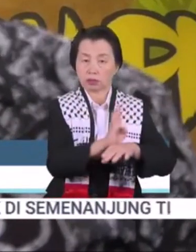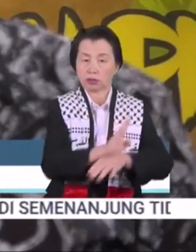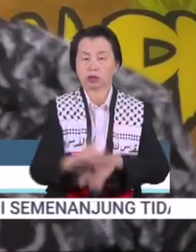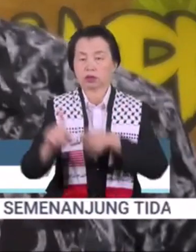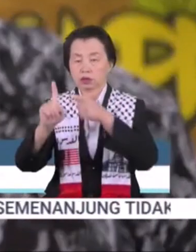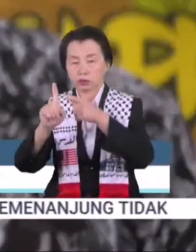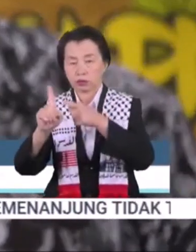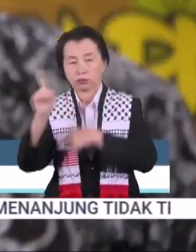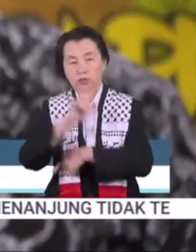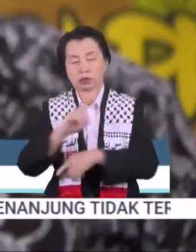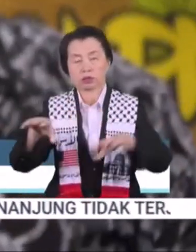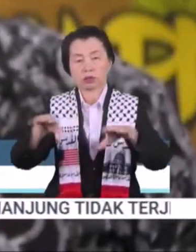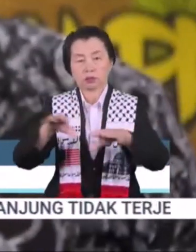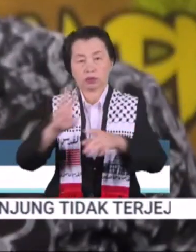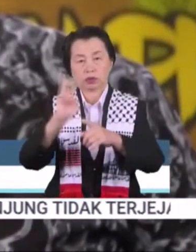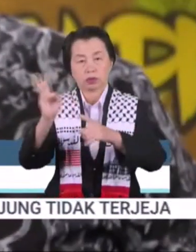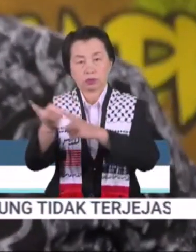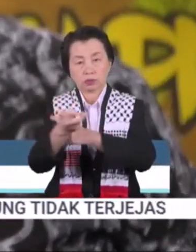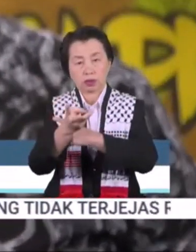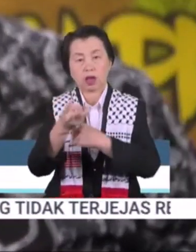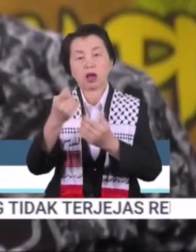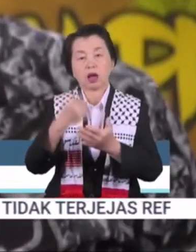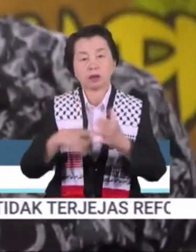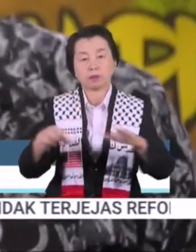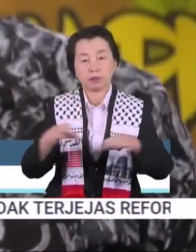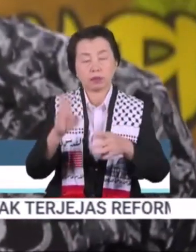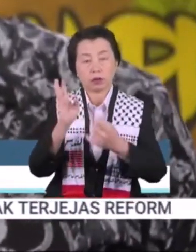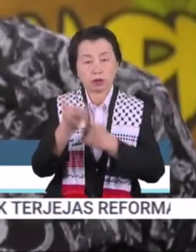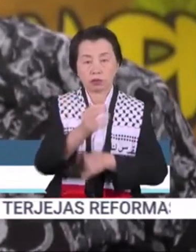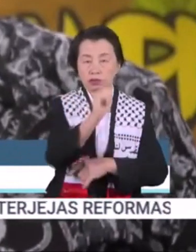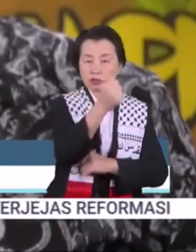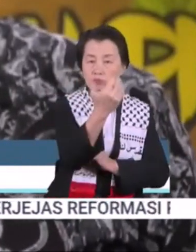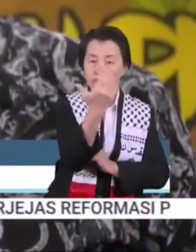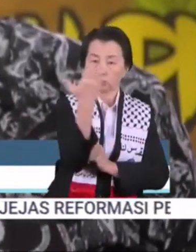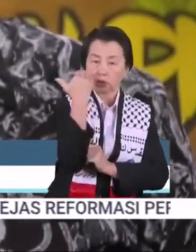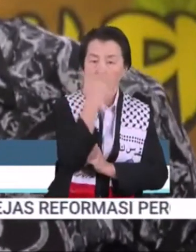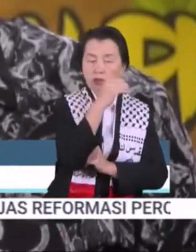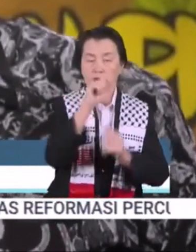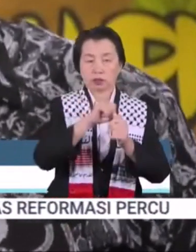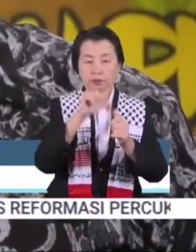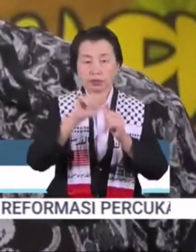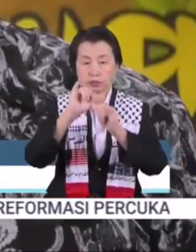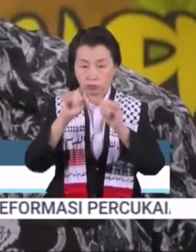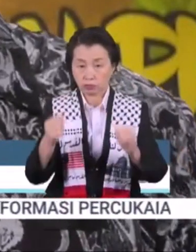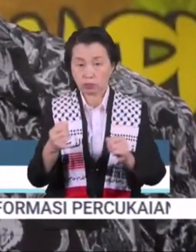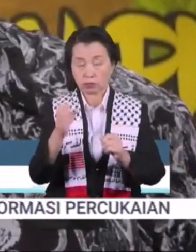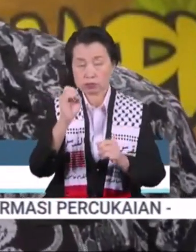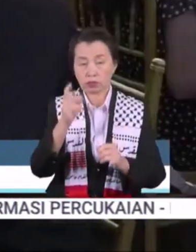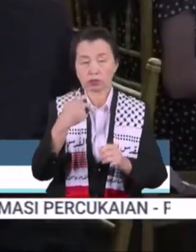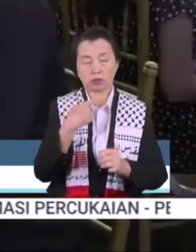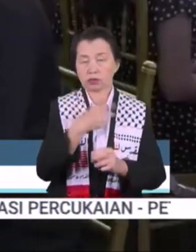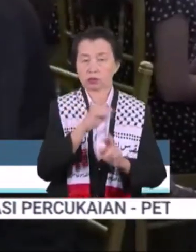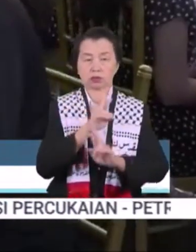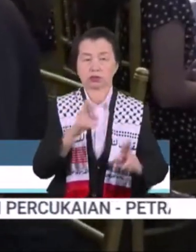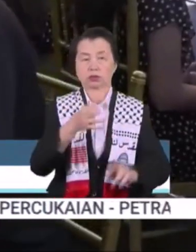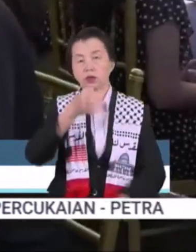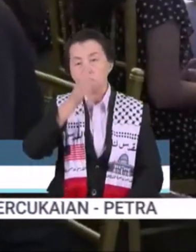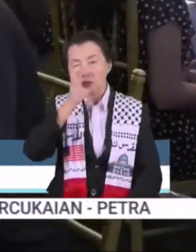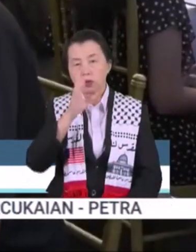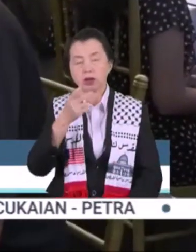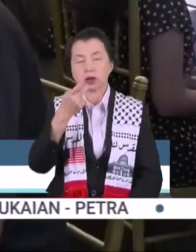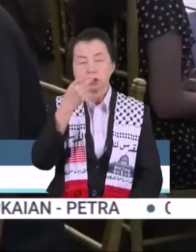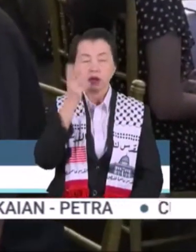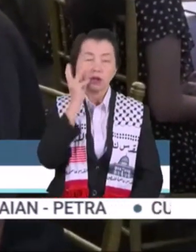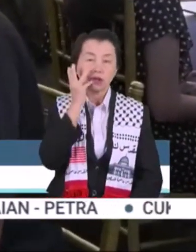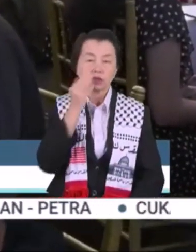1 hari kita nak buat kebajikan. So apa yang kita buat dari 10 pagi sampai setiap Jumaat, ya, kita sediakan menu nasi